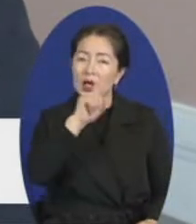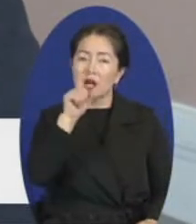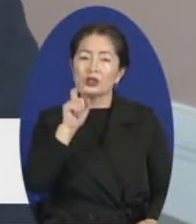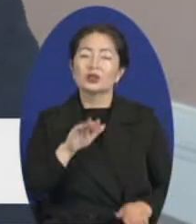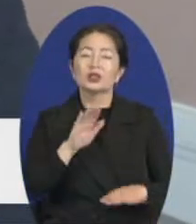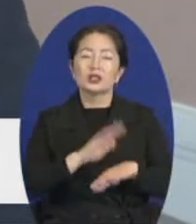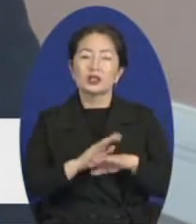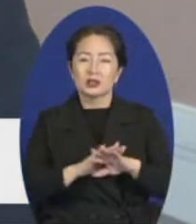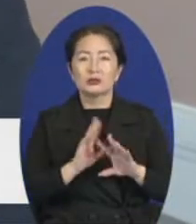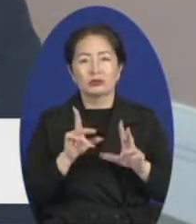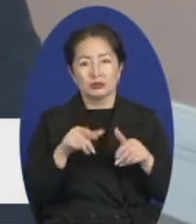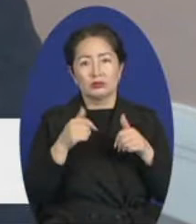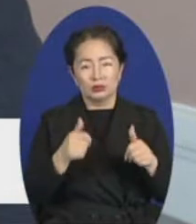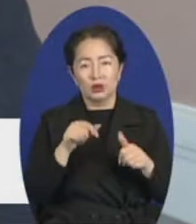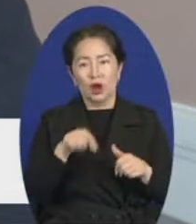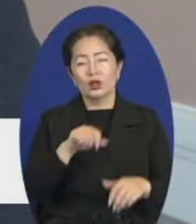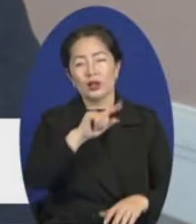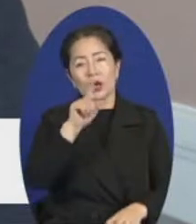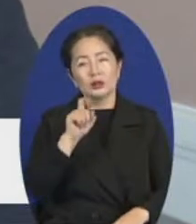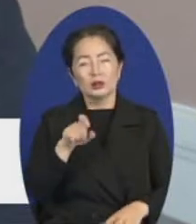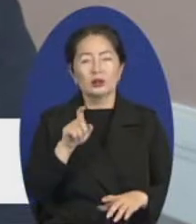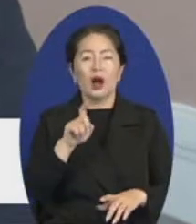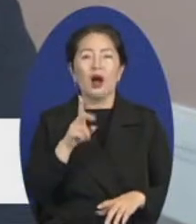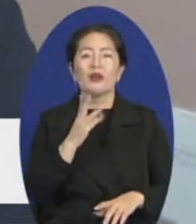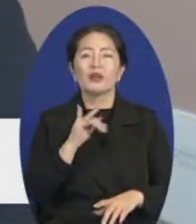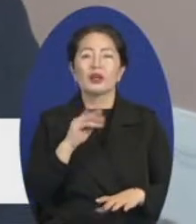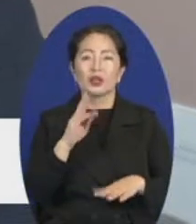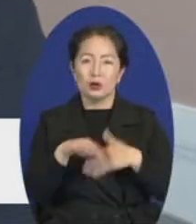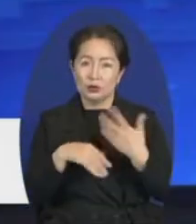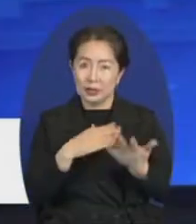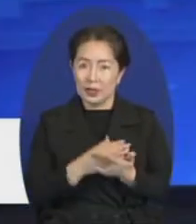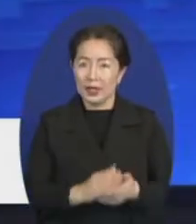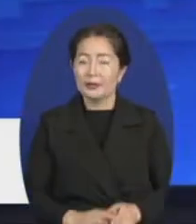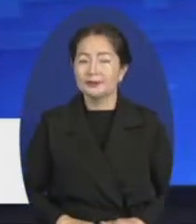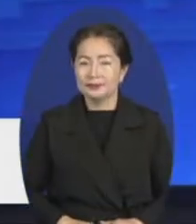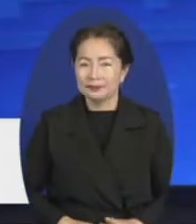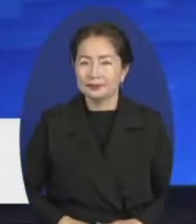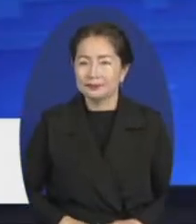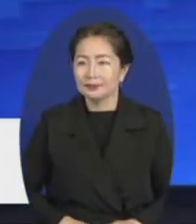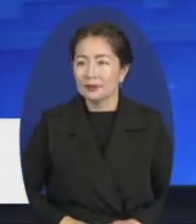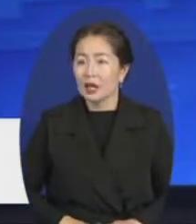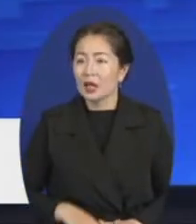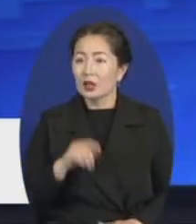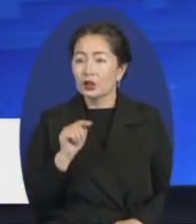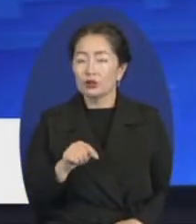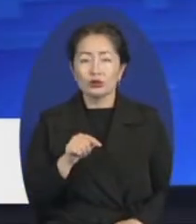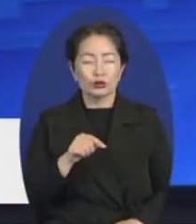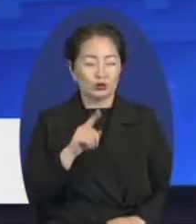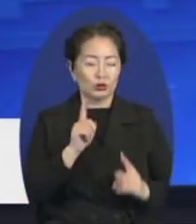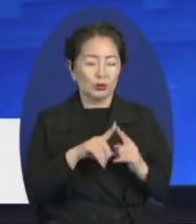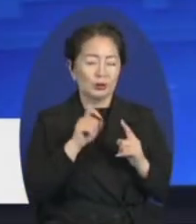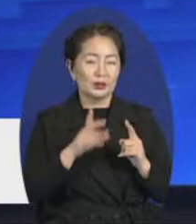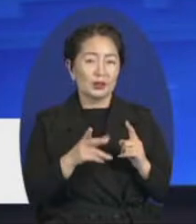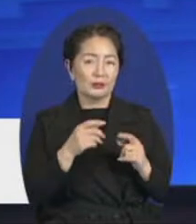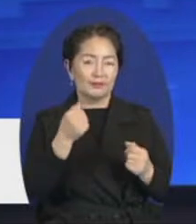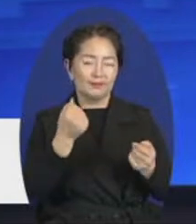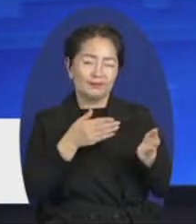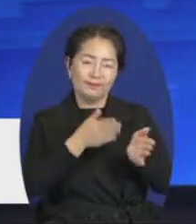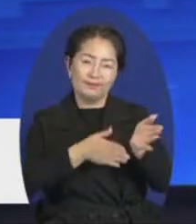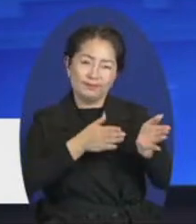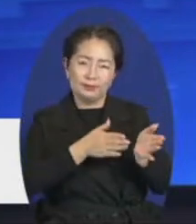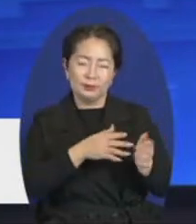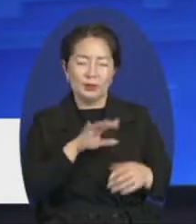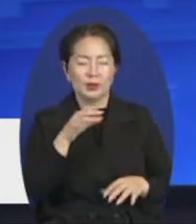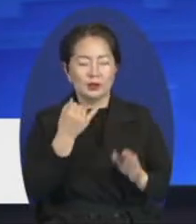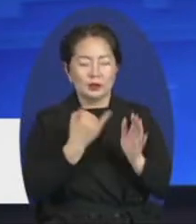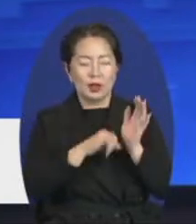ингээд цэгцэрсэн. Одоо бол судал хийний хэмжээнд орсон байгаа. Тэгэхээр өнөөдөр төмөр замын зорчигч тээвэр